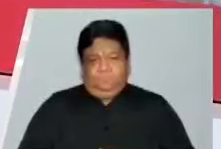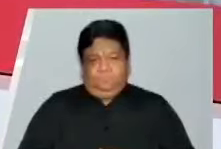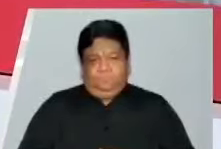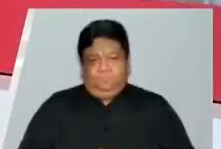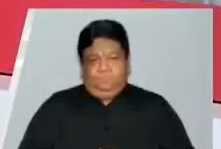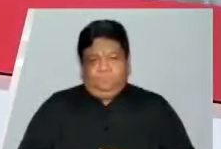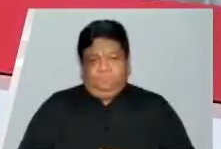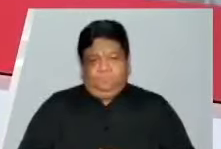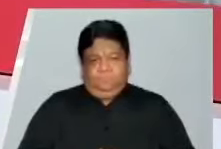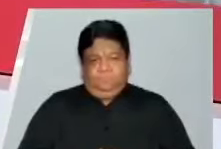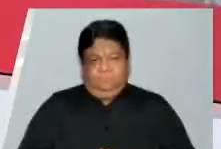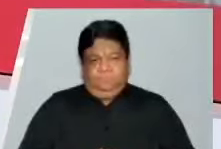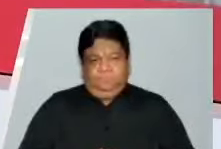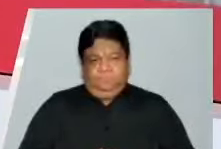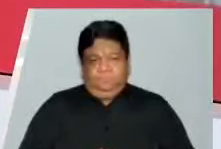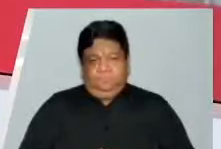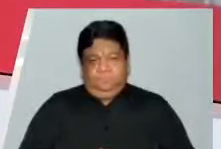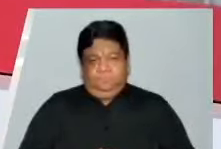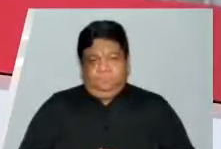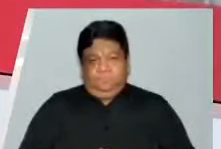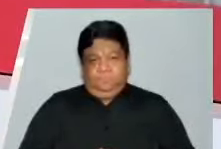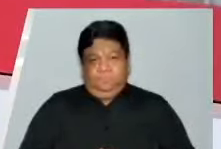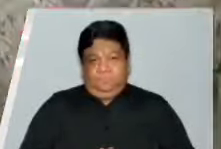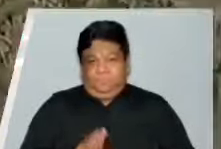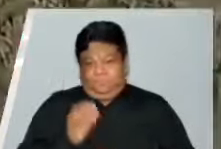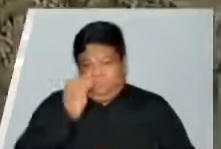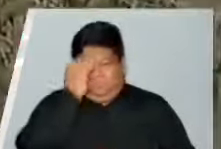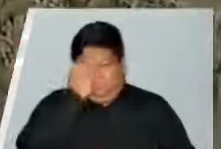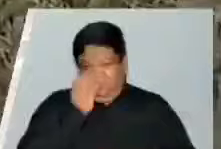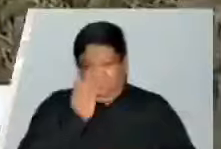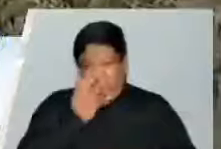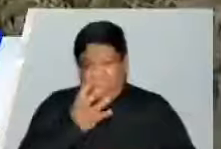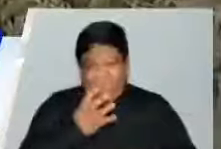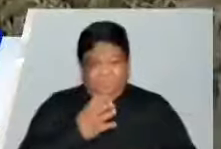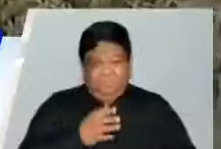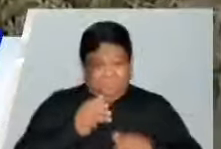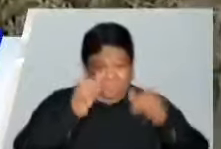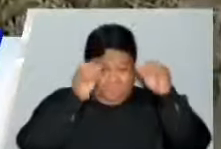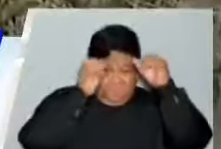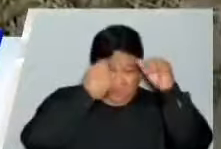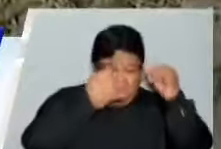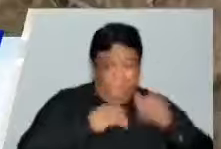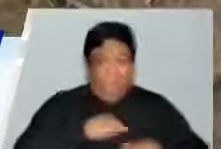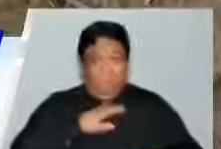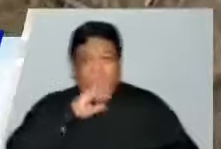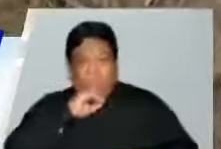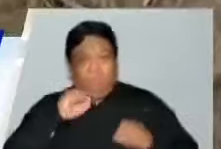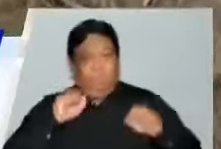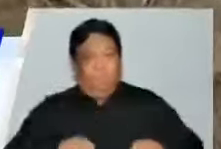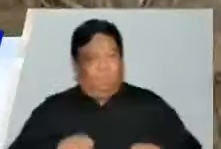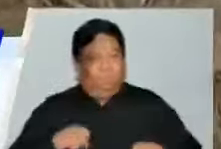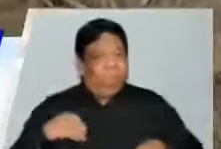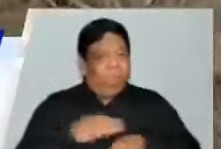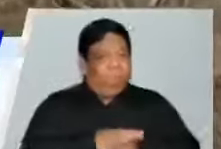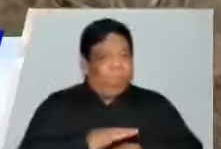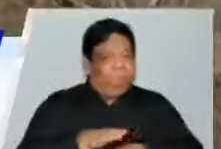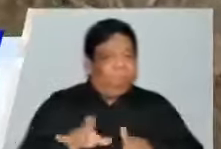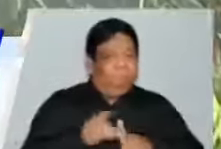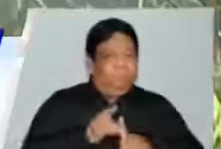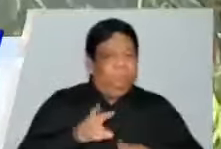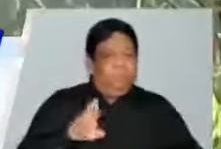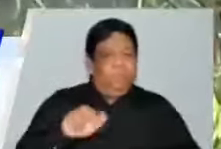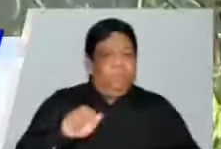Posible ring magka-rabies sa mga baka at baboy. Dalawang baka at tatlong baboy sa Marinduque ang tinamaan ng rabies ayon sa Department